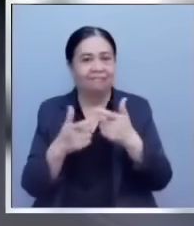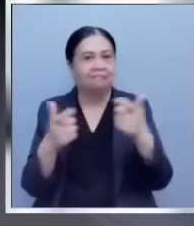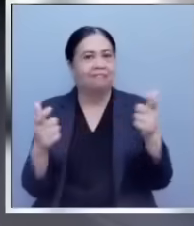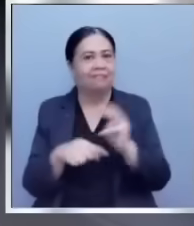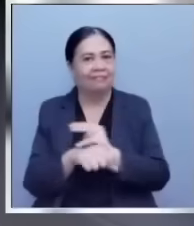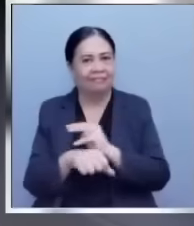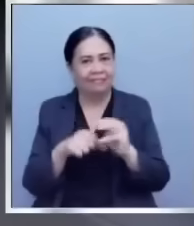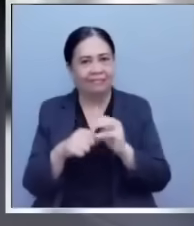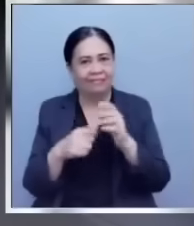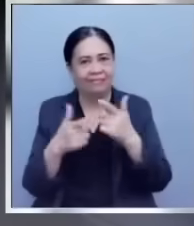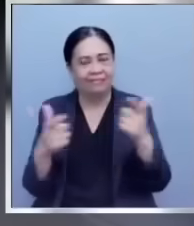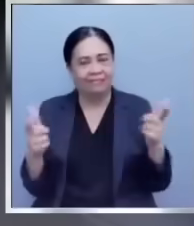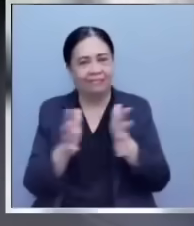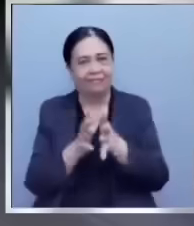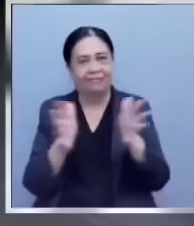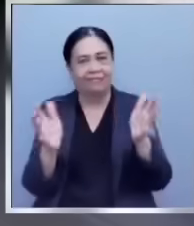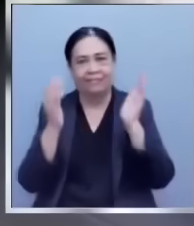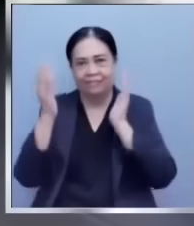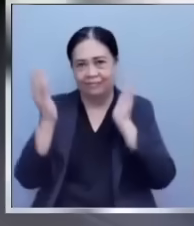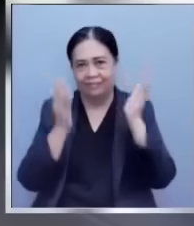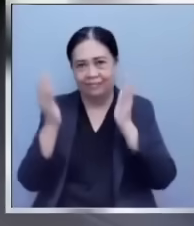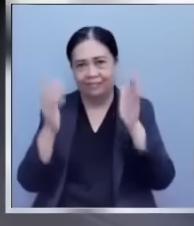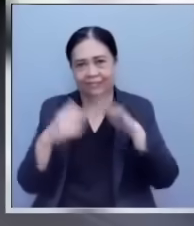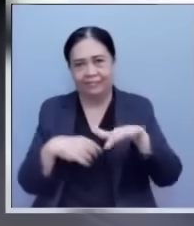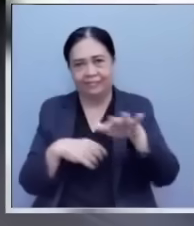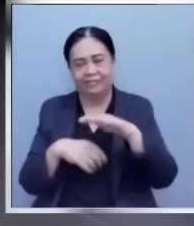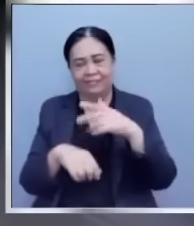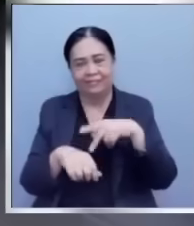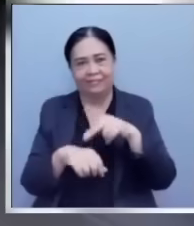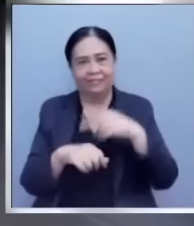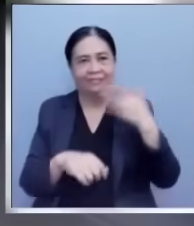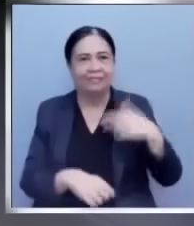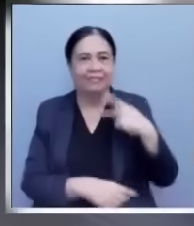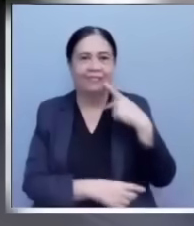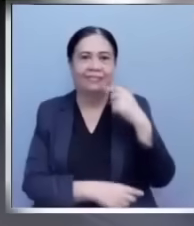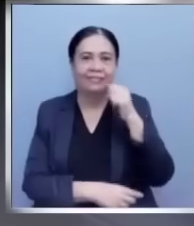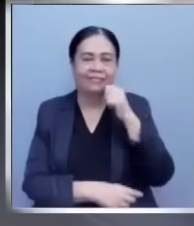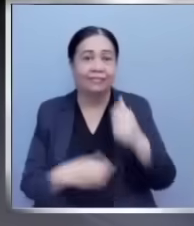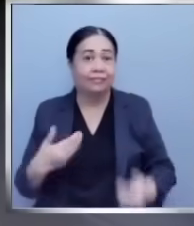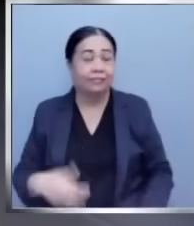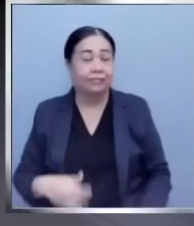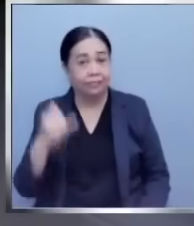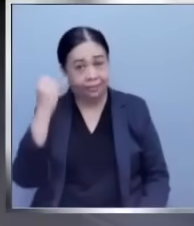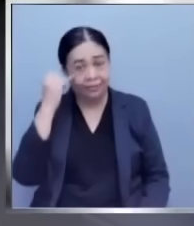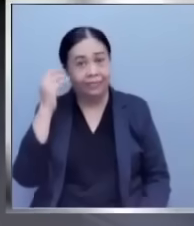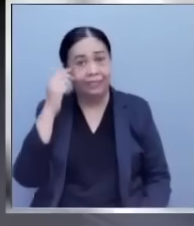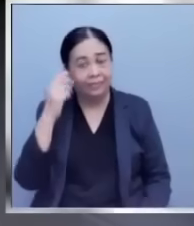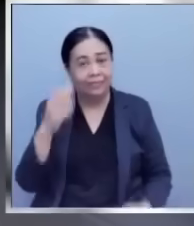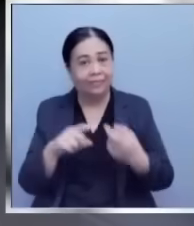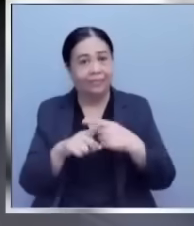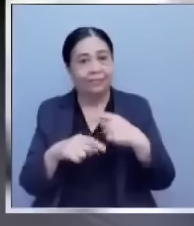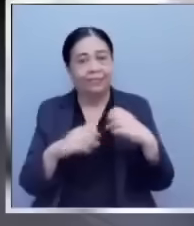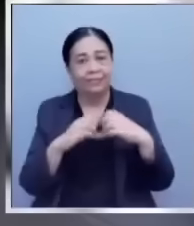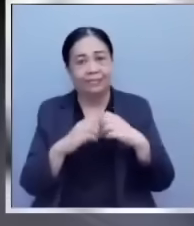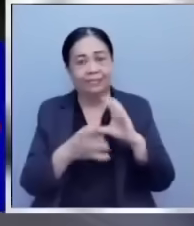para sa mas malawak na paglilingkod sa bayan. Ako po si Pia Arcangel. Ako po si Ivan Merina mula sa GMA